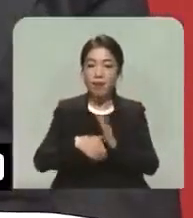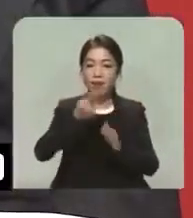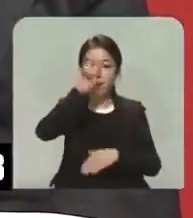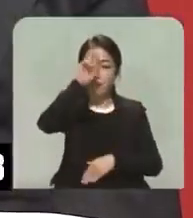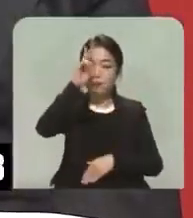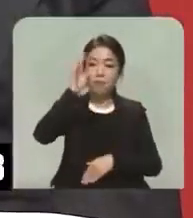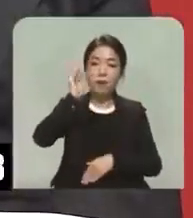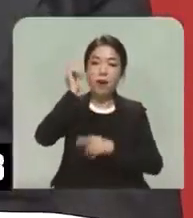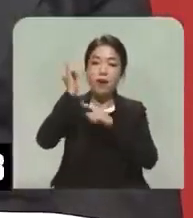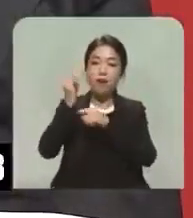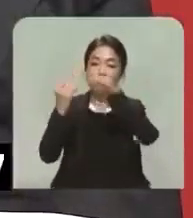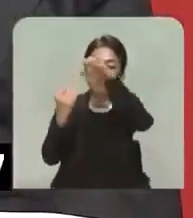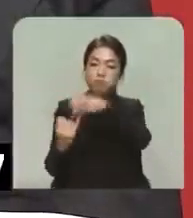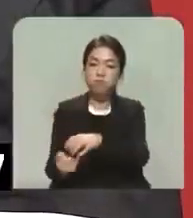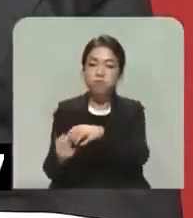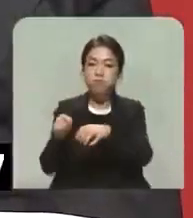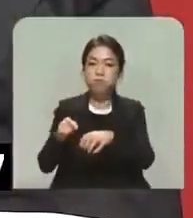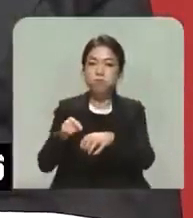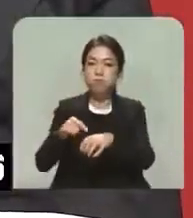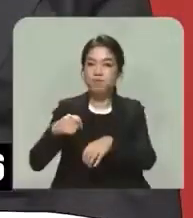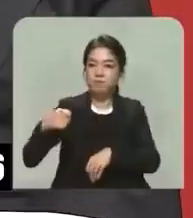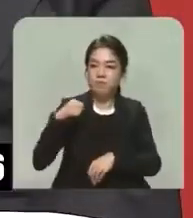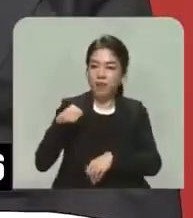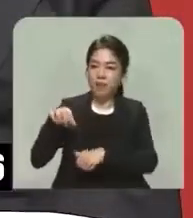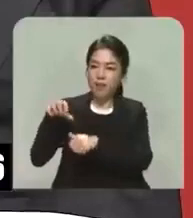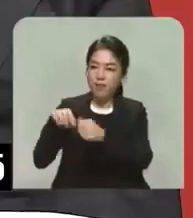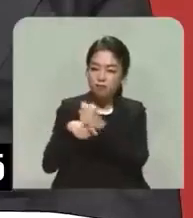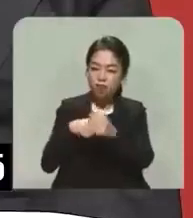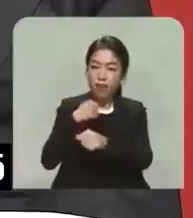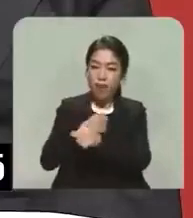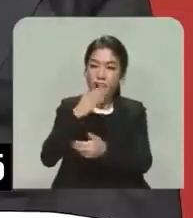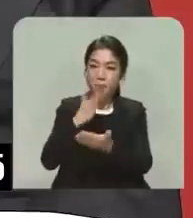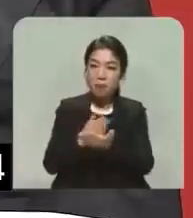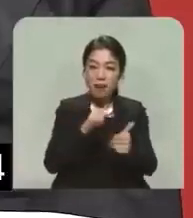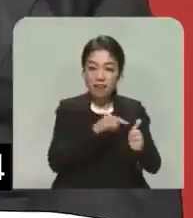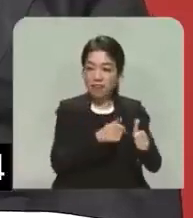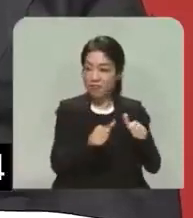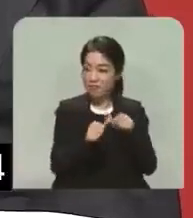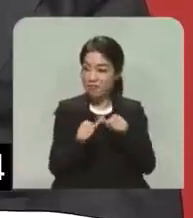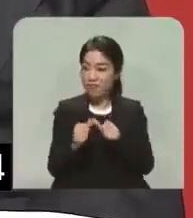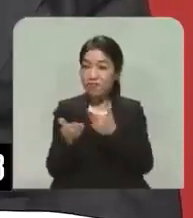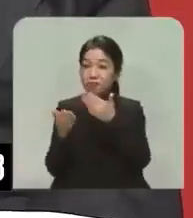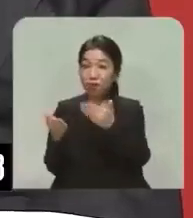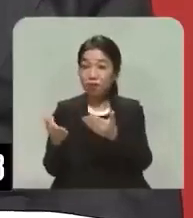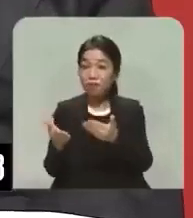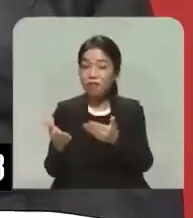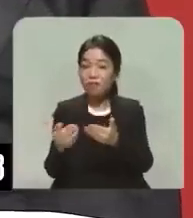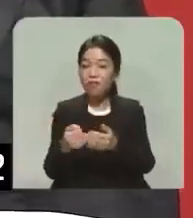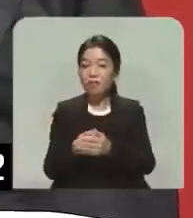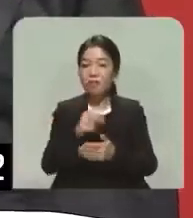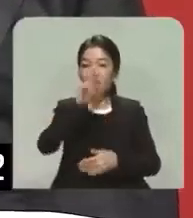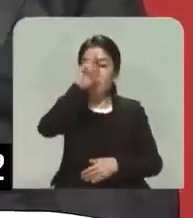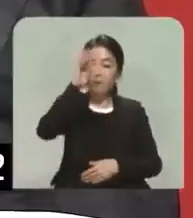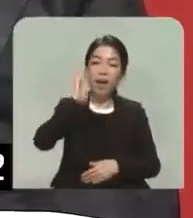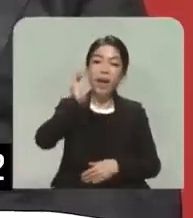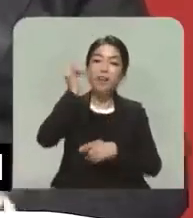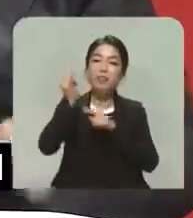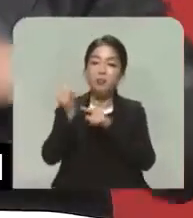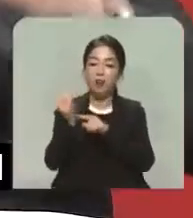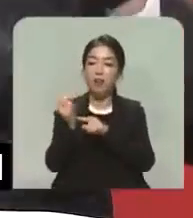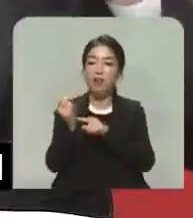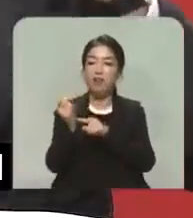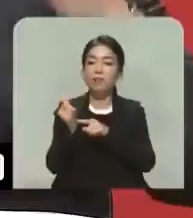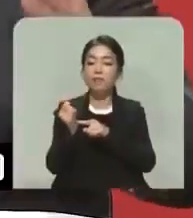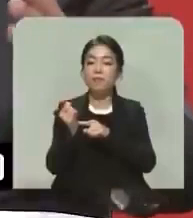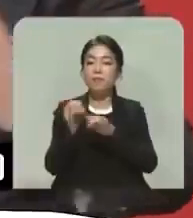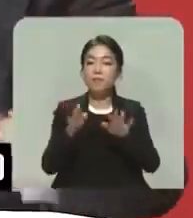박근혜 정부를 구속 수사를 해가 이걸 세게 수사할 거냐 말 거냐 이것도 이 사람이 조언을 했습니까? 박근혜 대통령은 저희가